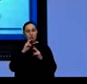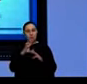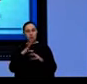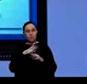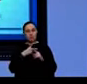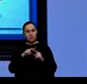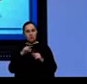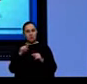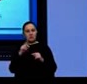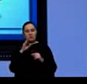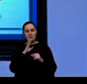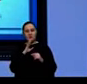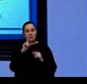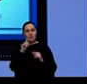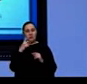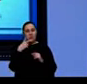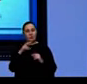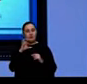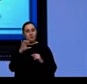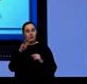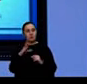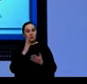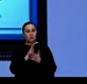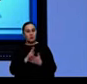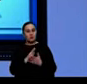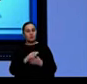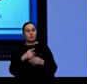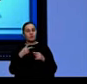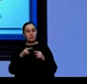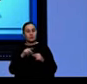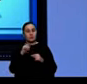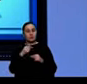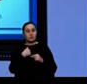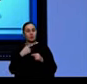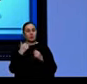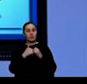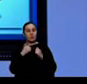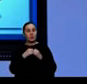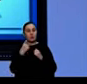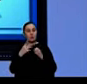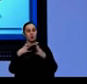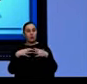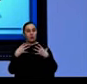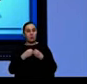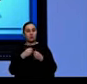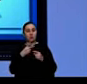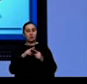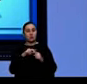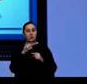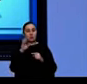қойылген. Демәк, қыз 120 сантиметр екен. Демәк, біз харбір ойлы